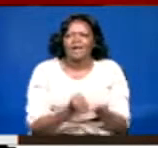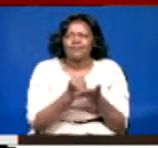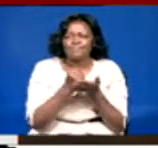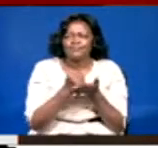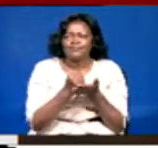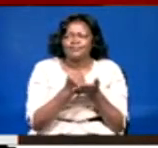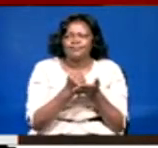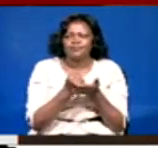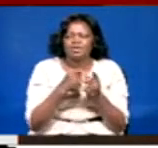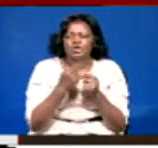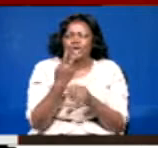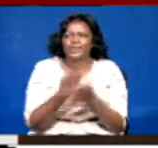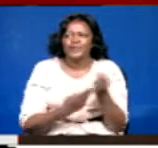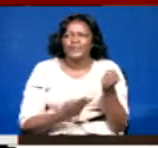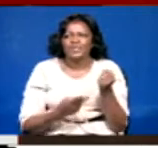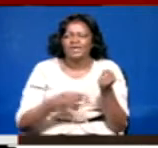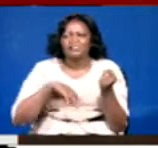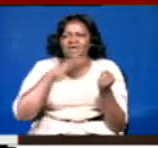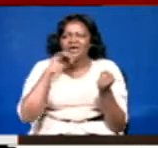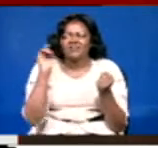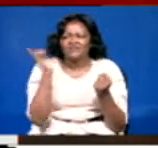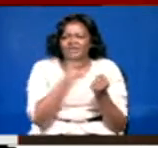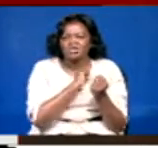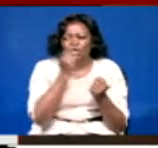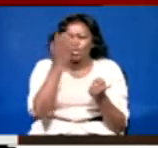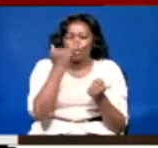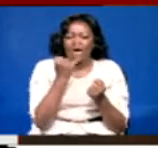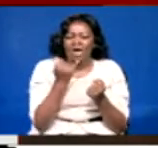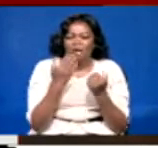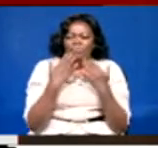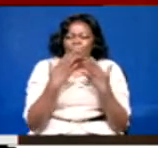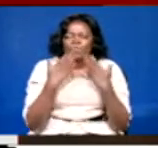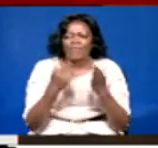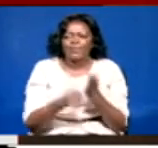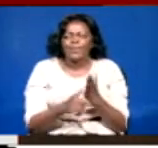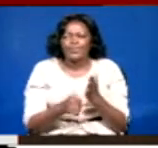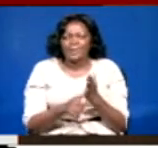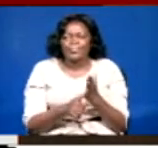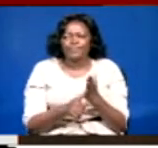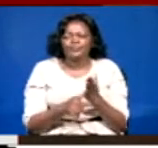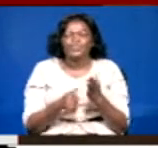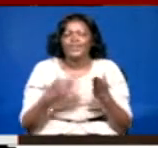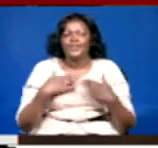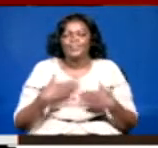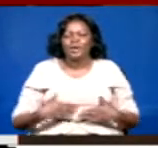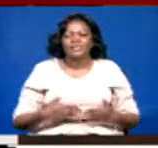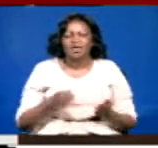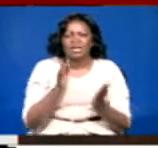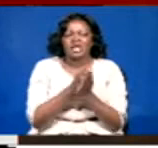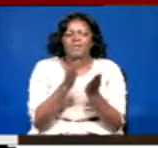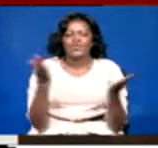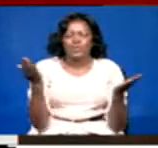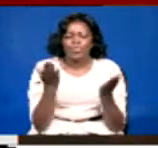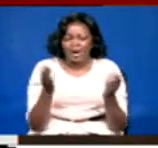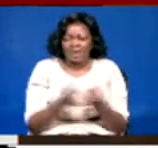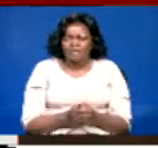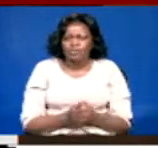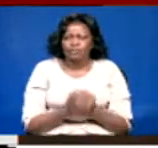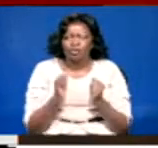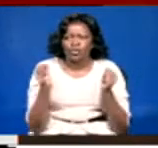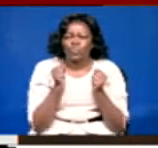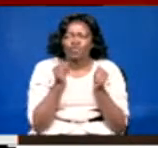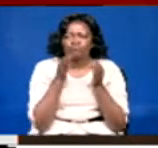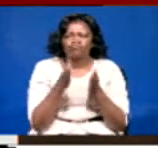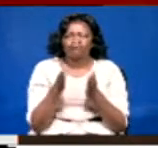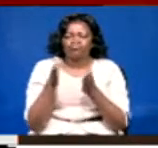kumsaidia wote wakaaga dunia kwa kukosa hewa hiyo. Miili yao imehifadhiwa katika makafani ya hospitali ya